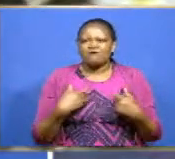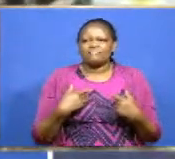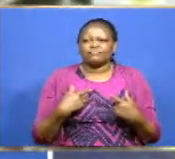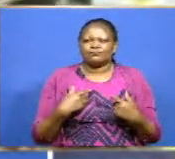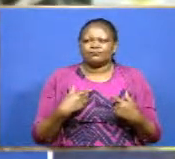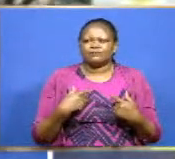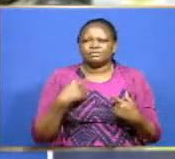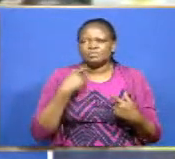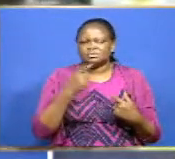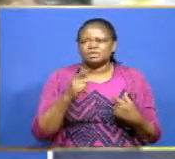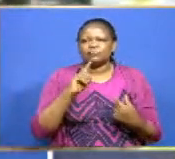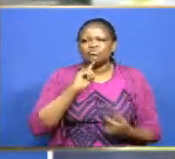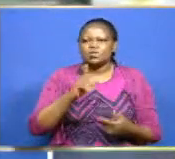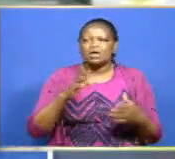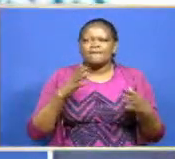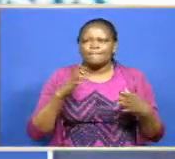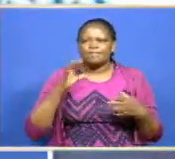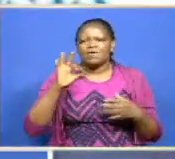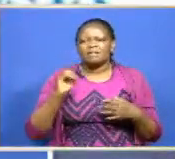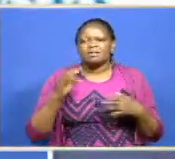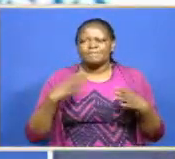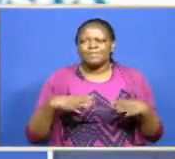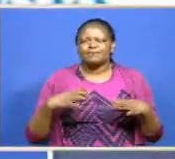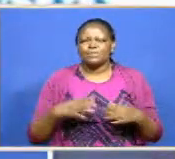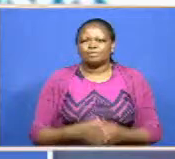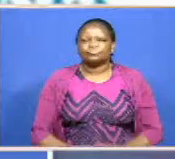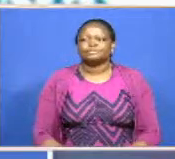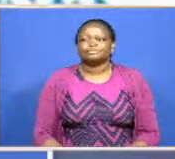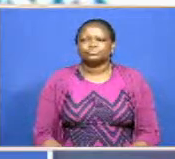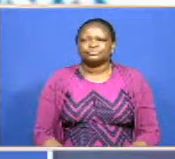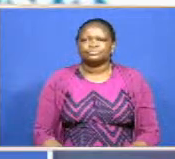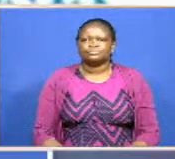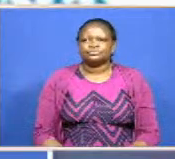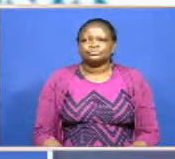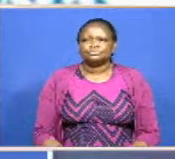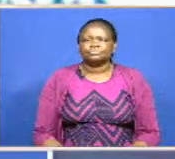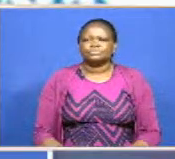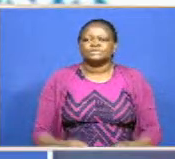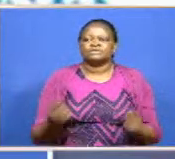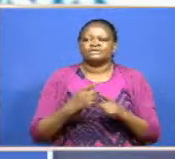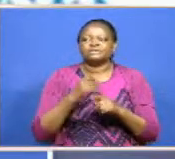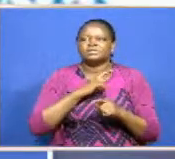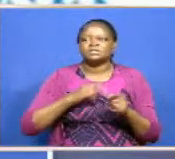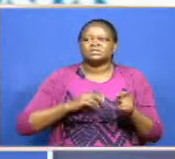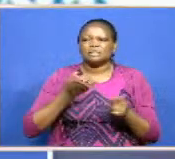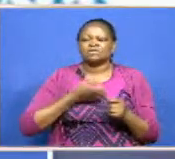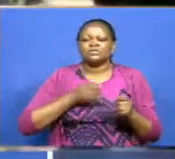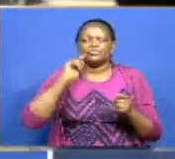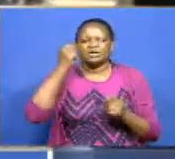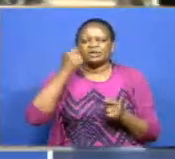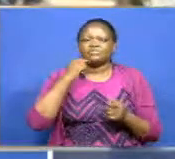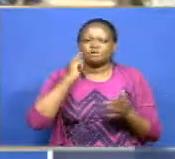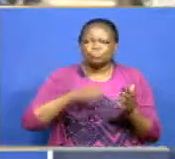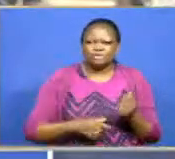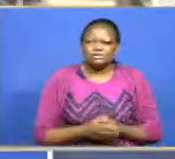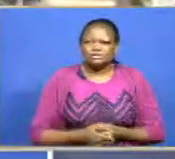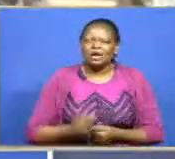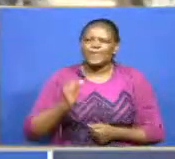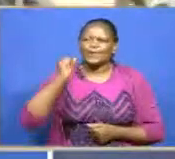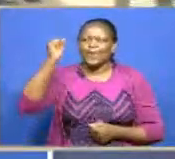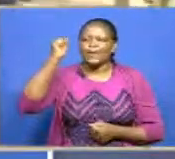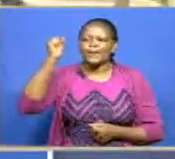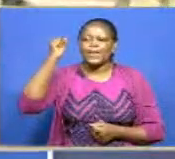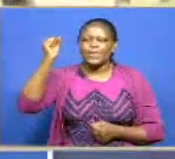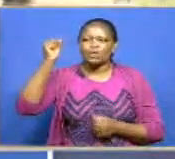watu 130. Na hatimaye baraza la vikundi vya kidini nchini limeonya kuwa joto la kisiasa